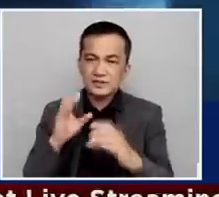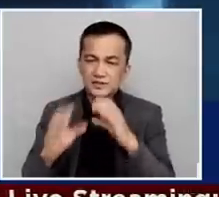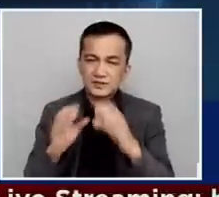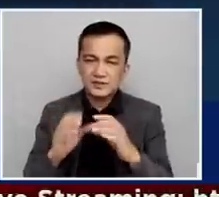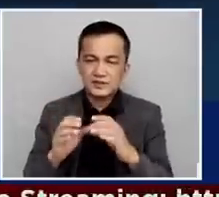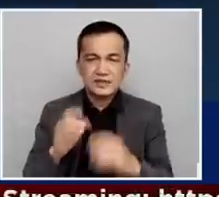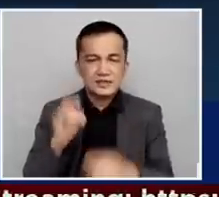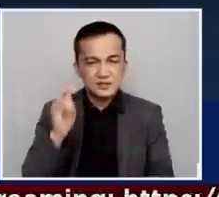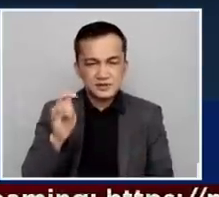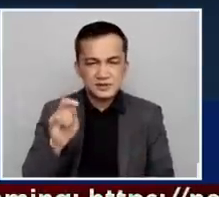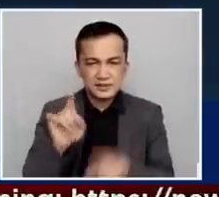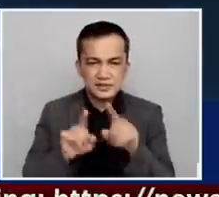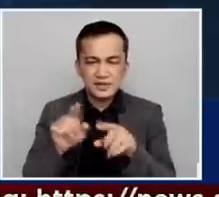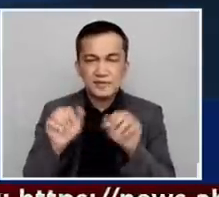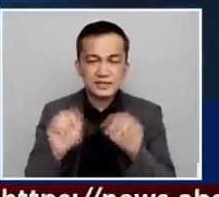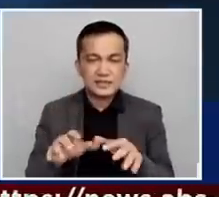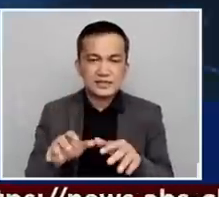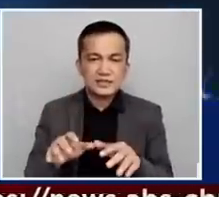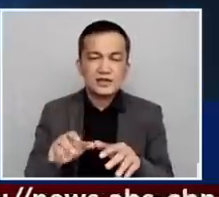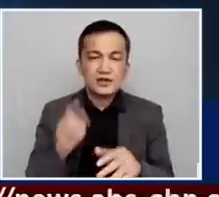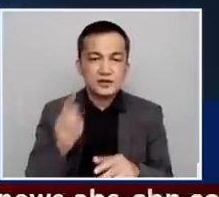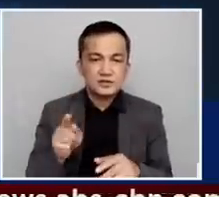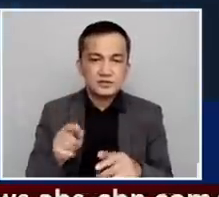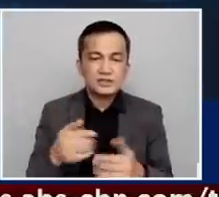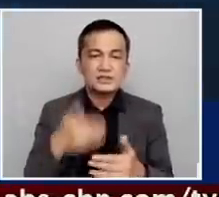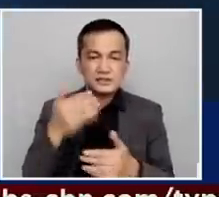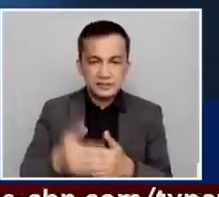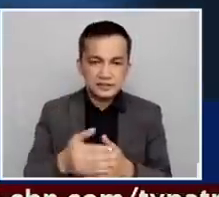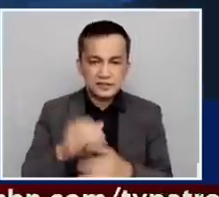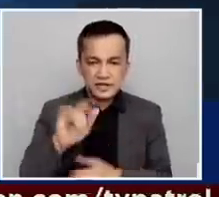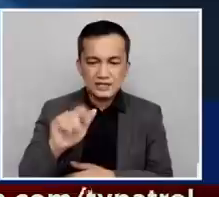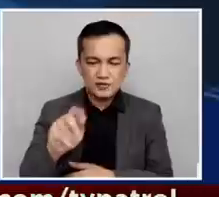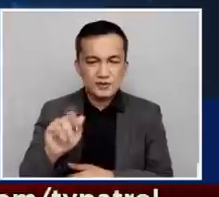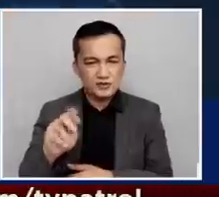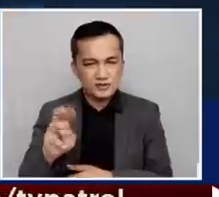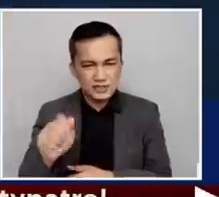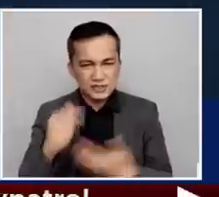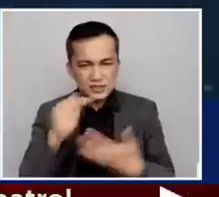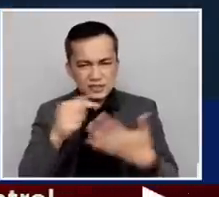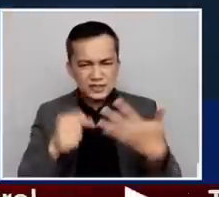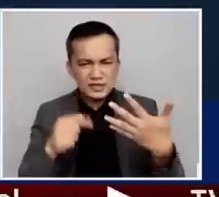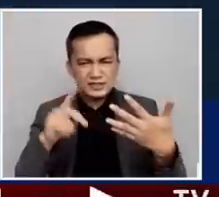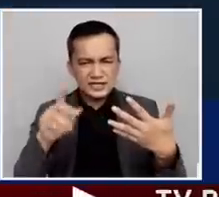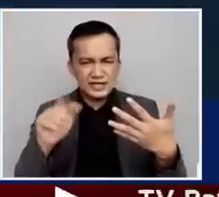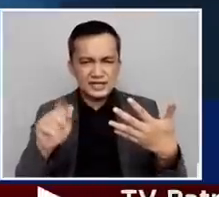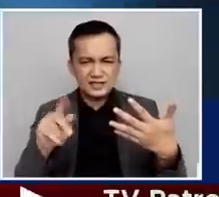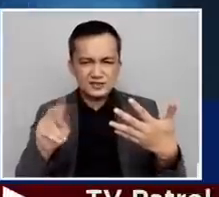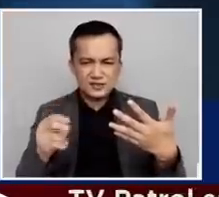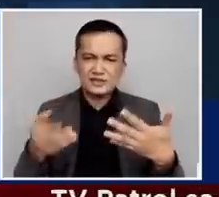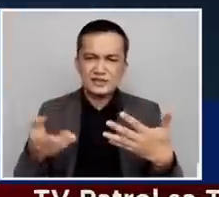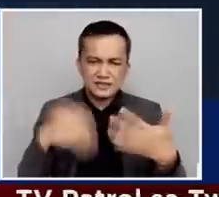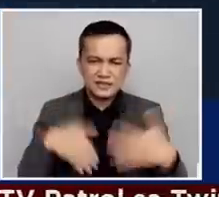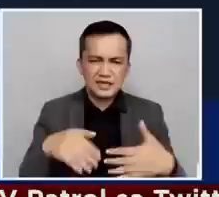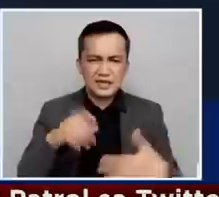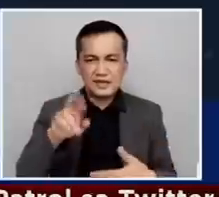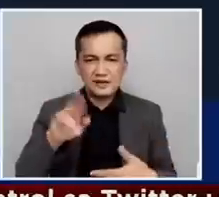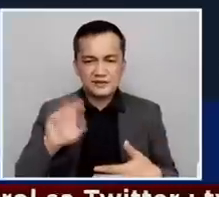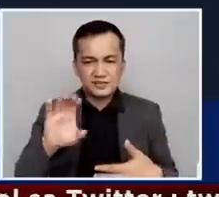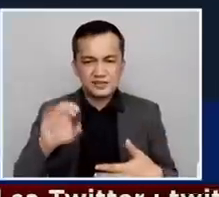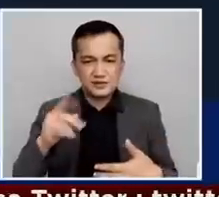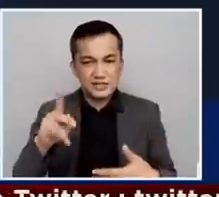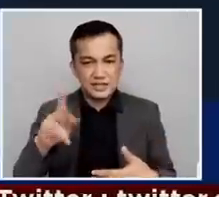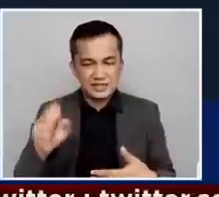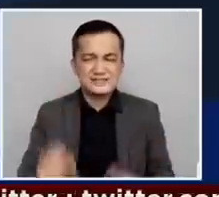YouTube channel, kung saan susunod na sa sabak si Aljun Mendoza, Gerald Anderson, at Erich Gonzalez.